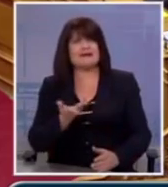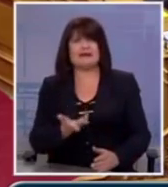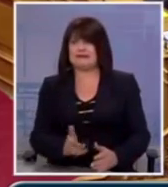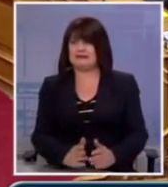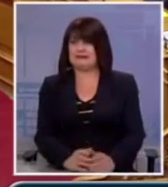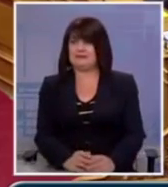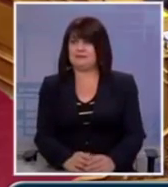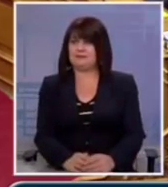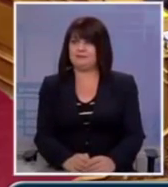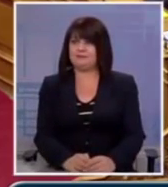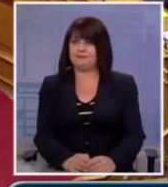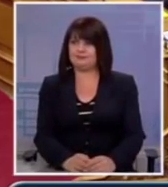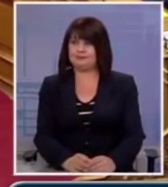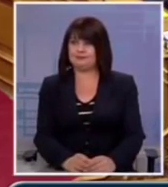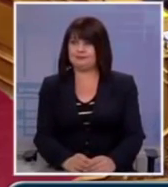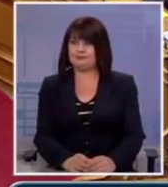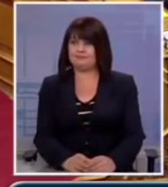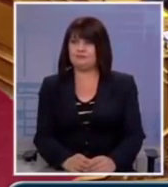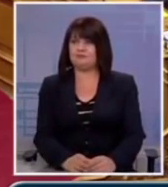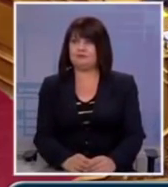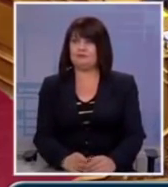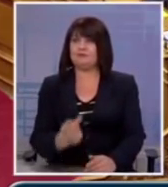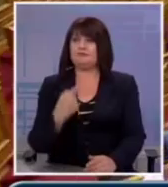παράδειγμα. Δεν απειλούμε.